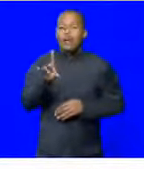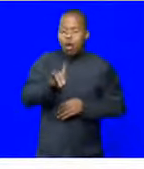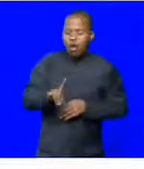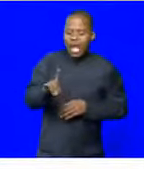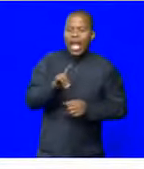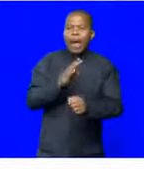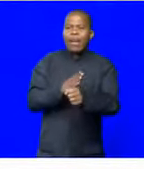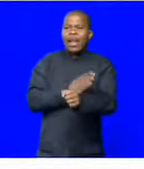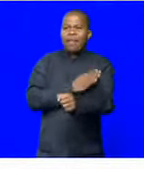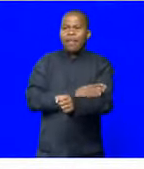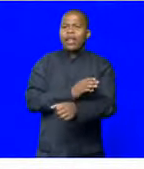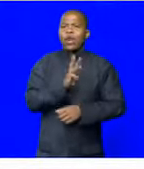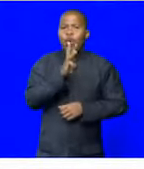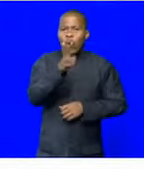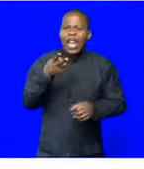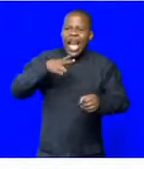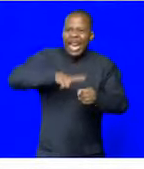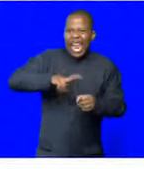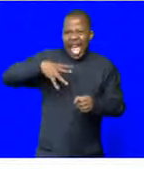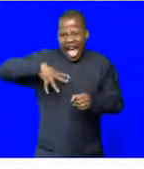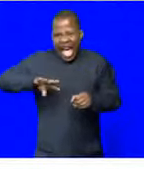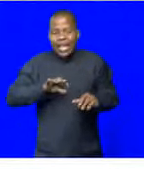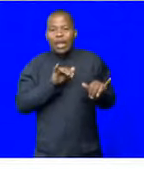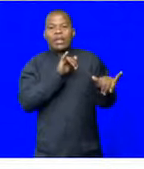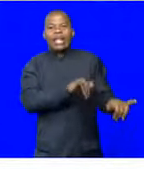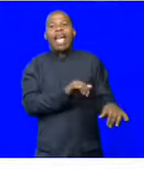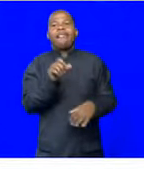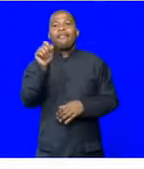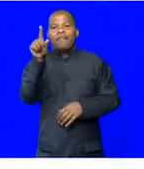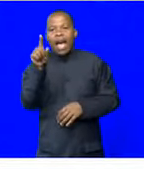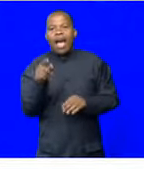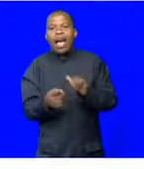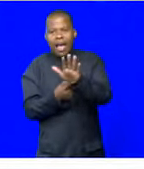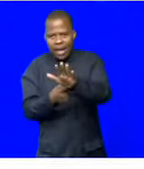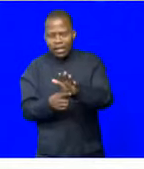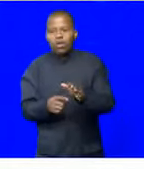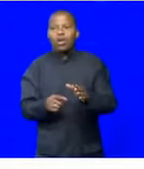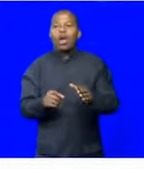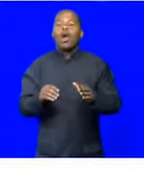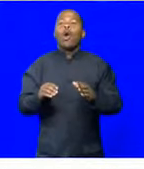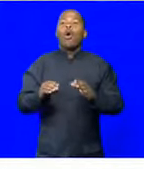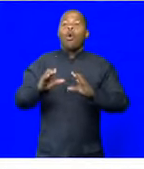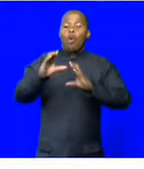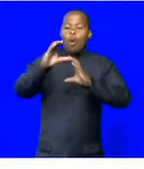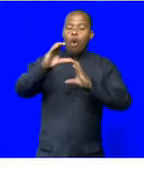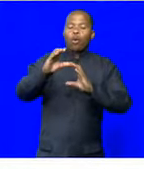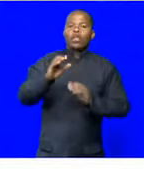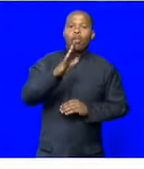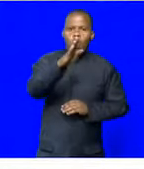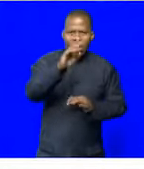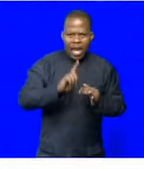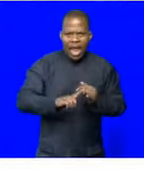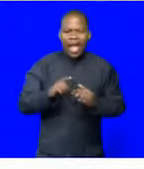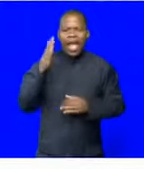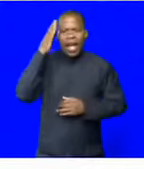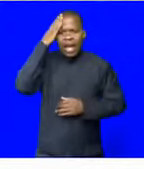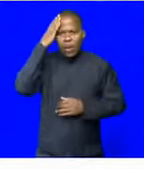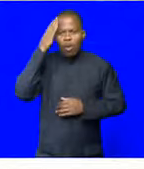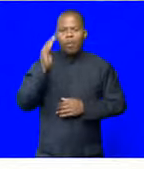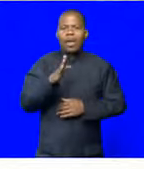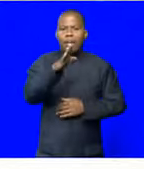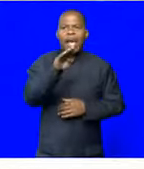abahlala khashana lekubosimunye nabo big band basonzele baba lapha kuyasho ukuthi bathu ufuna indzawo yokulala la futane kuyawakha